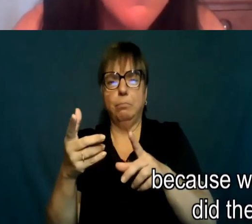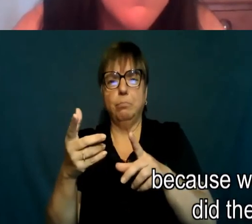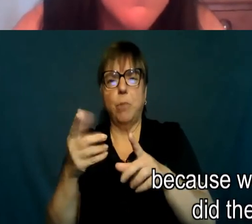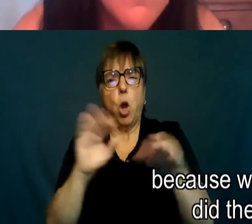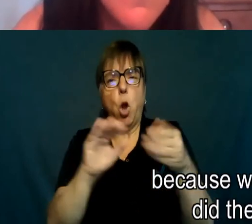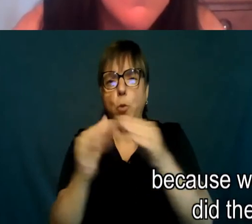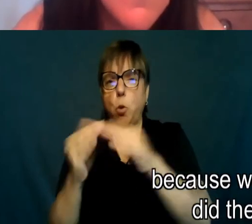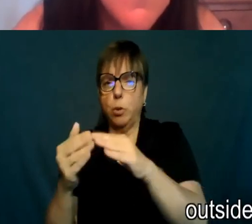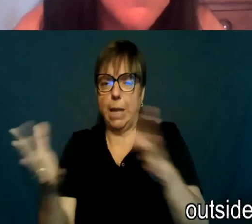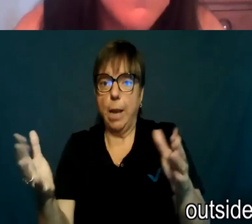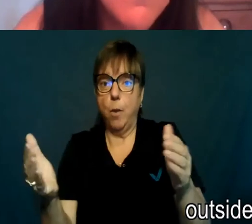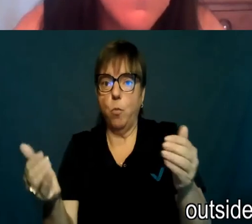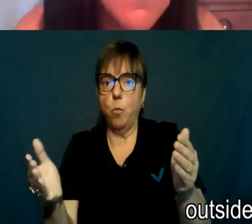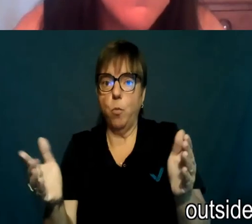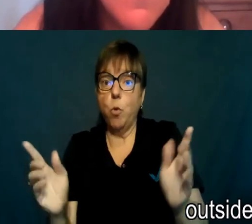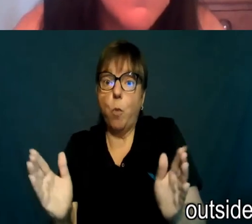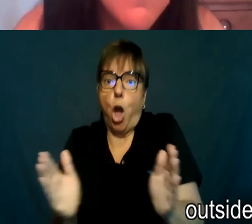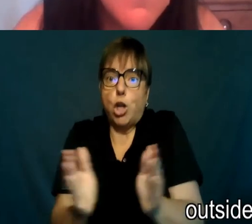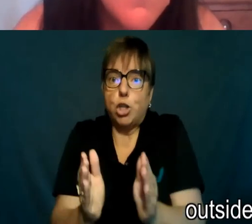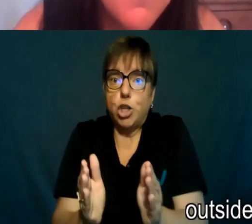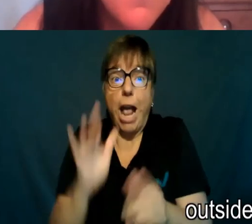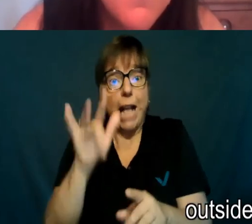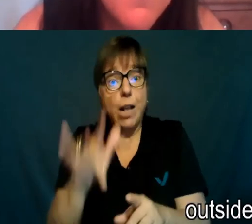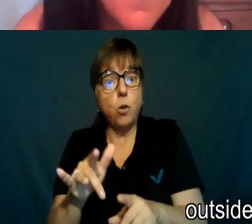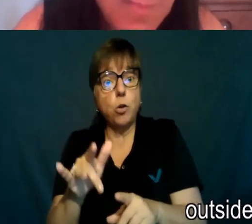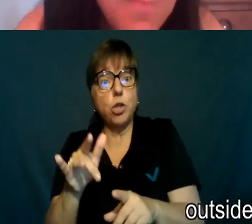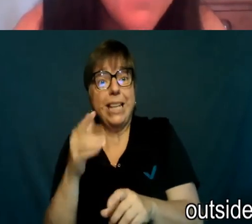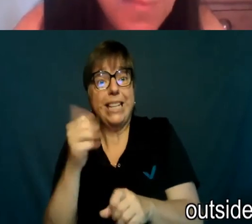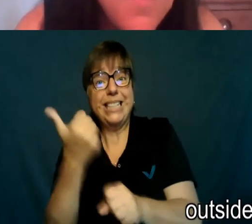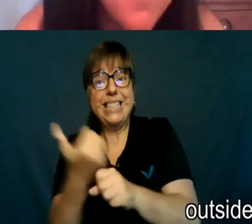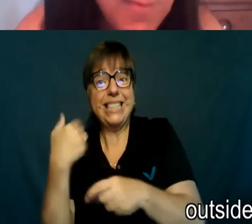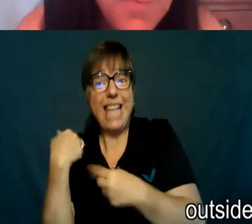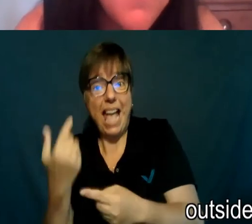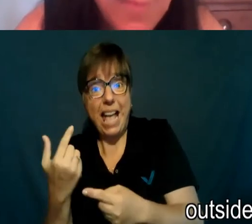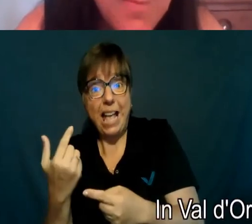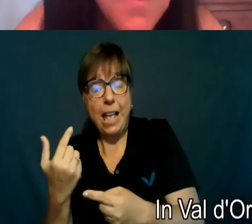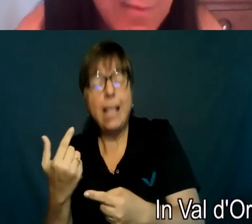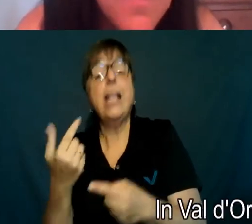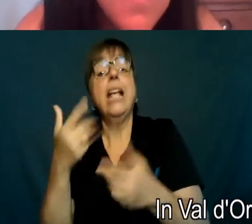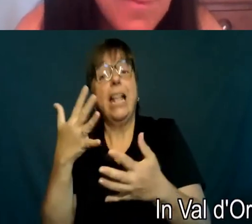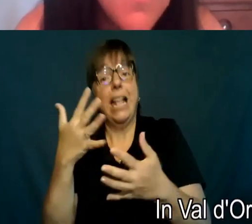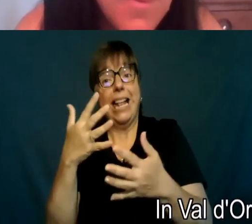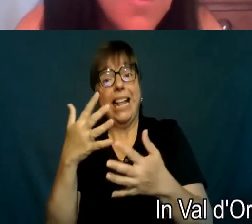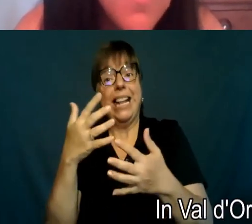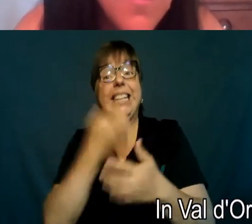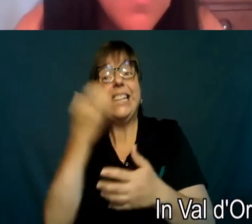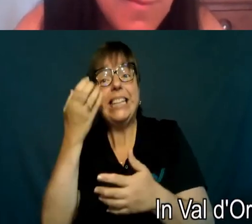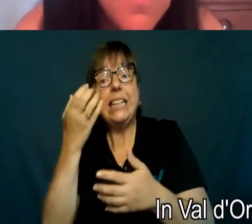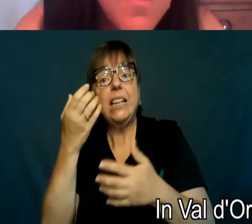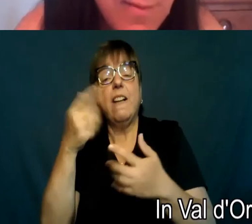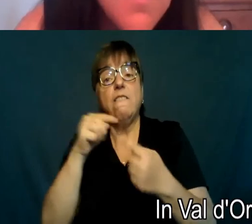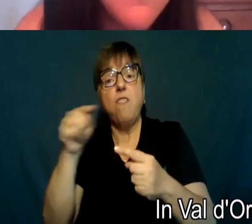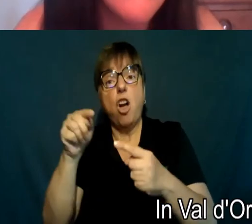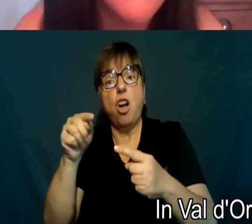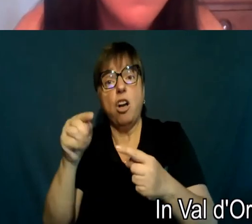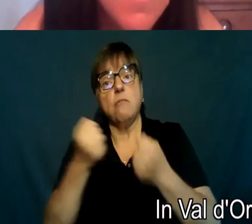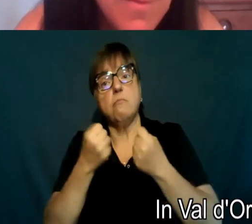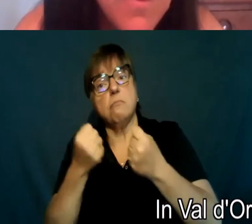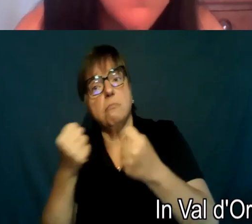on a remarqué que les Cris faisaient leurs courses à l'extérieur de la région, à Val-de-d'Or, à Montréal.